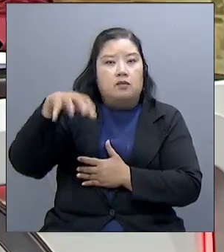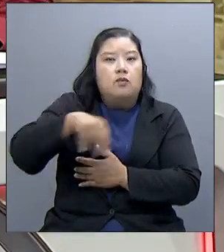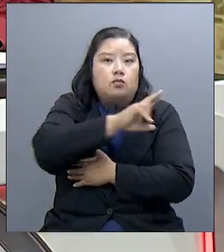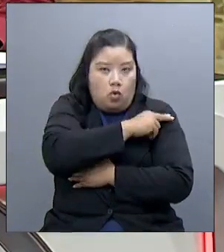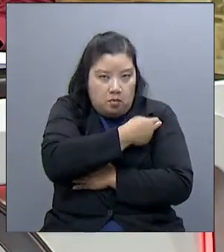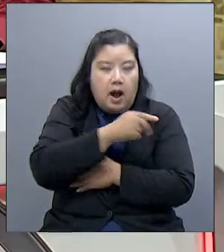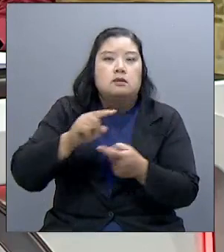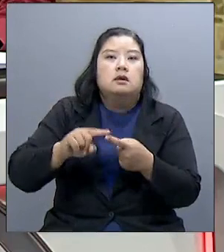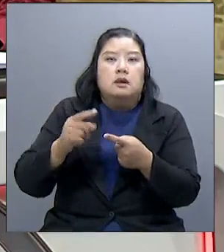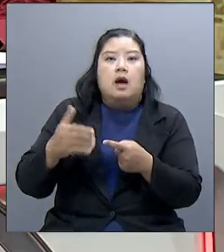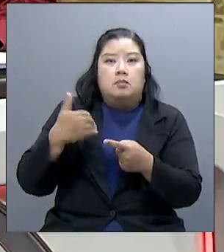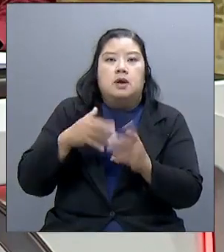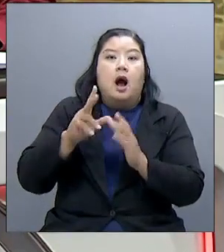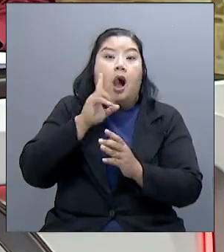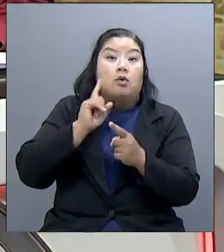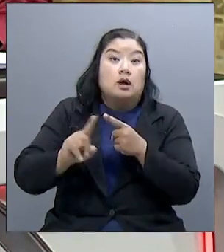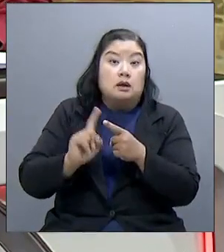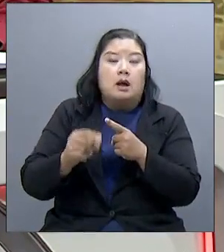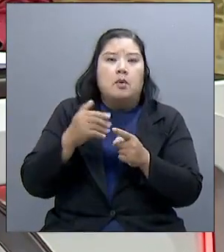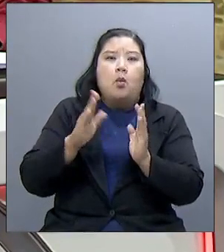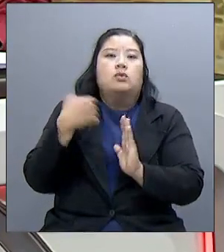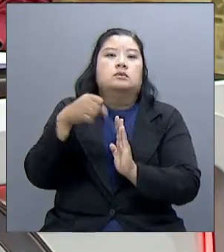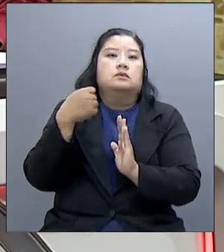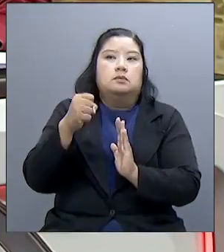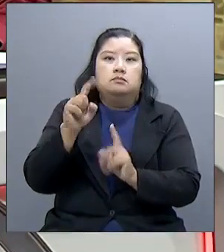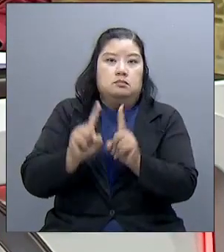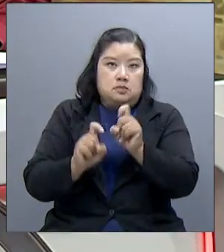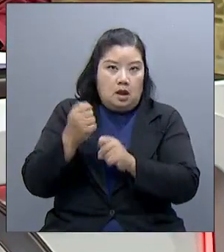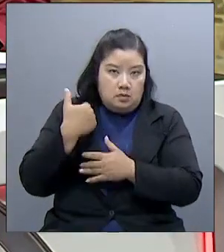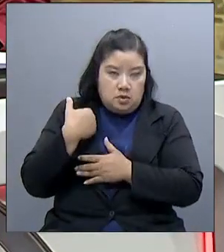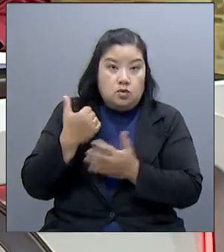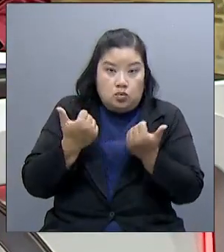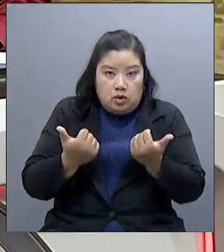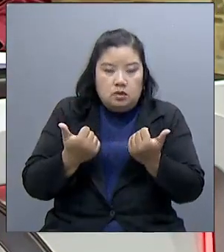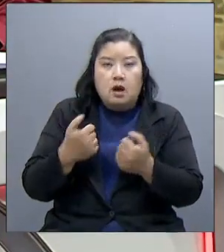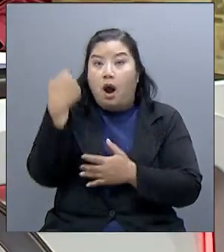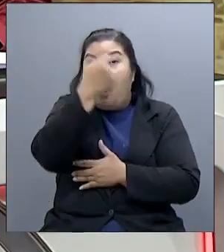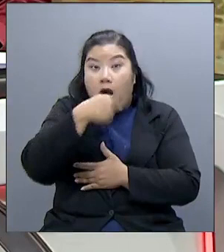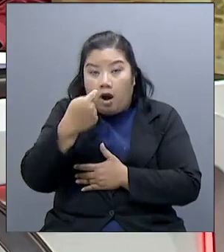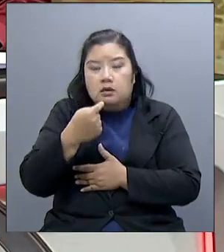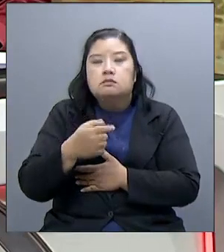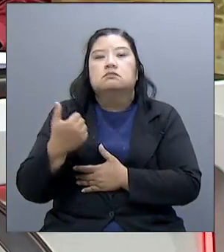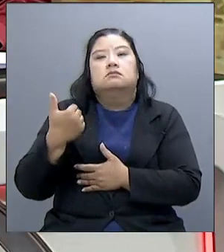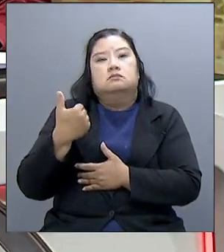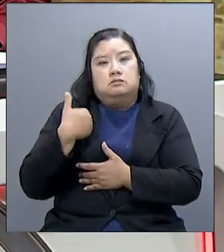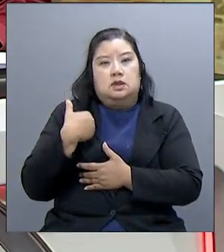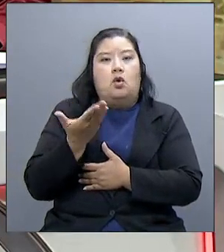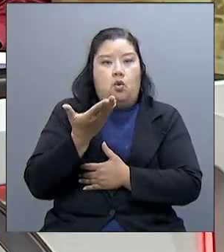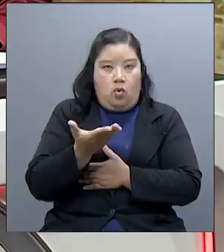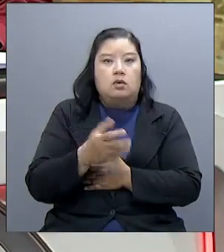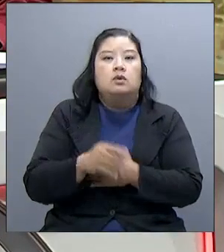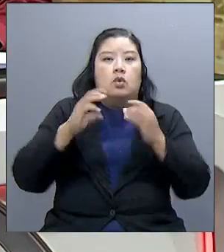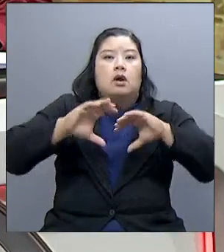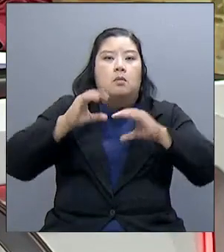และก็มีรายงานว่าสื่อมวลชนจำนวนนับ10ชีวิตต้องเสียชีวิตไปกำลังจะหมายถึงคำสั่งอพยพฉุกเฉินของรัฐบ